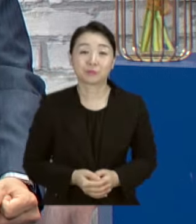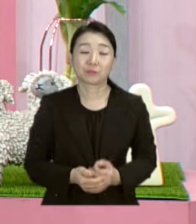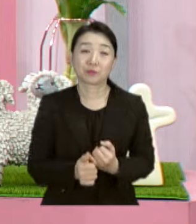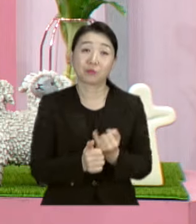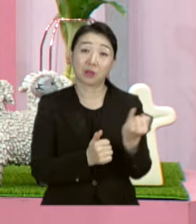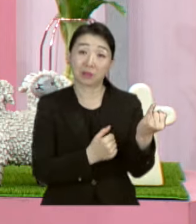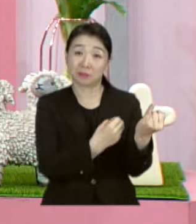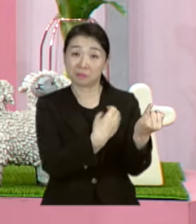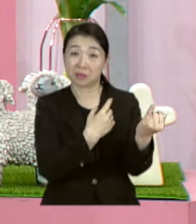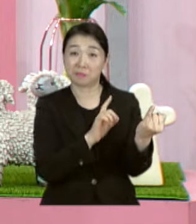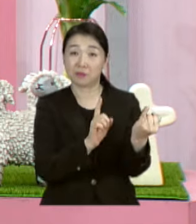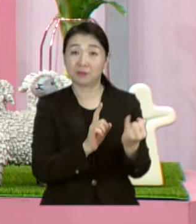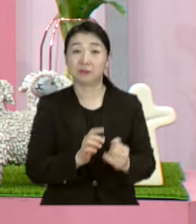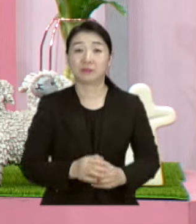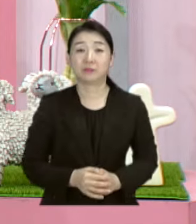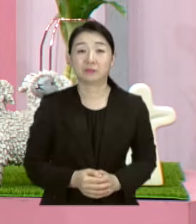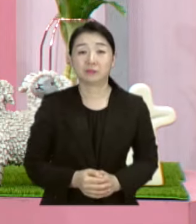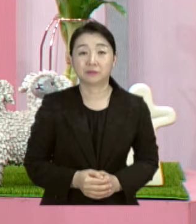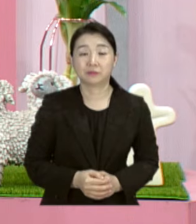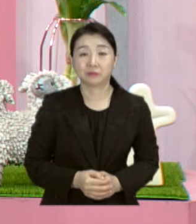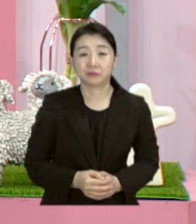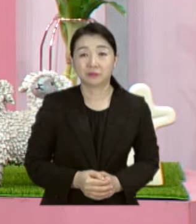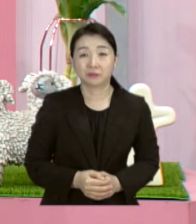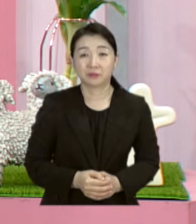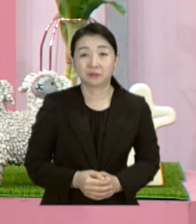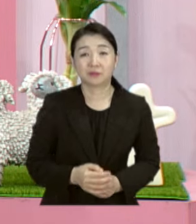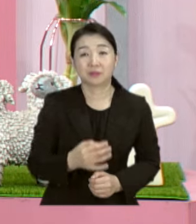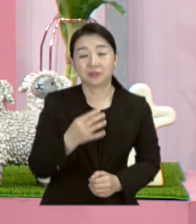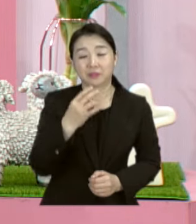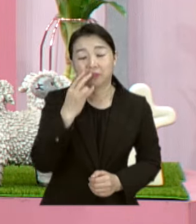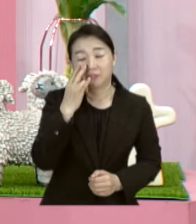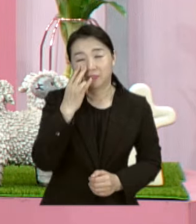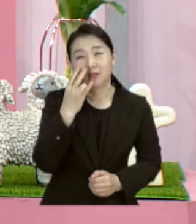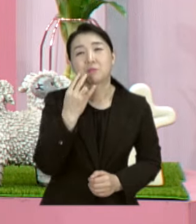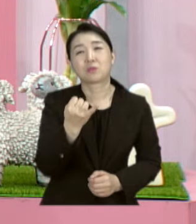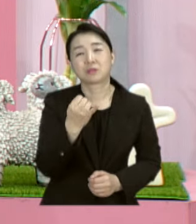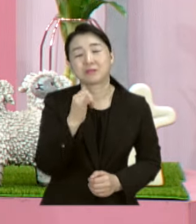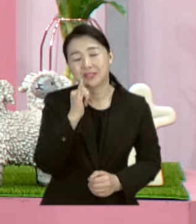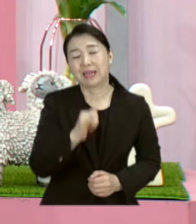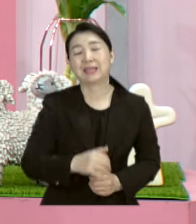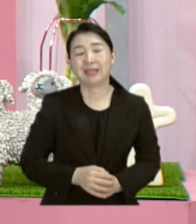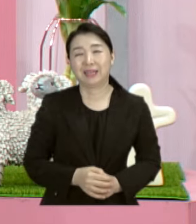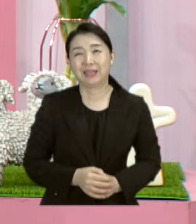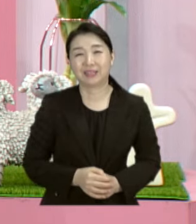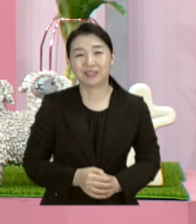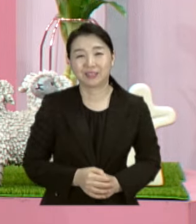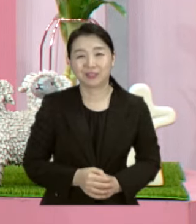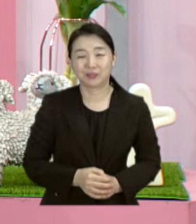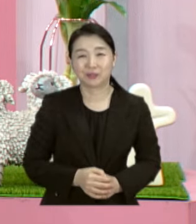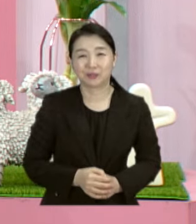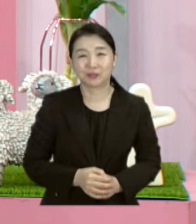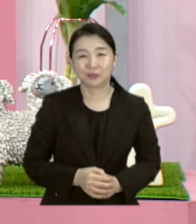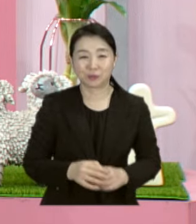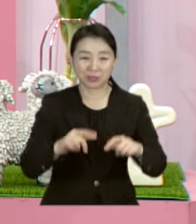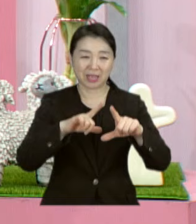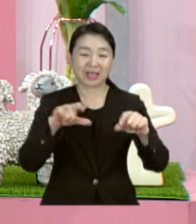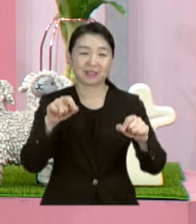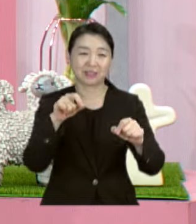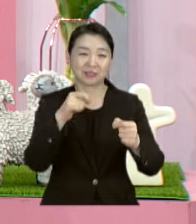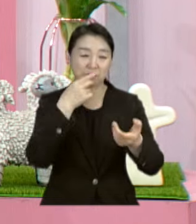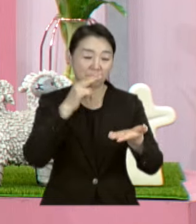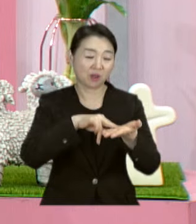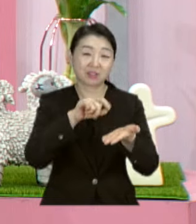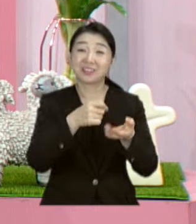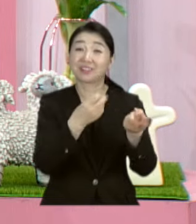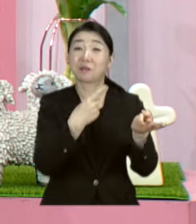아내가 옆에서 있더니 이런 이야기를 하는 거예요. 장모님이 계시잖아. 그래서 제가 장모님에게 또 카드를 네. 쓰고 했죠. 그